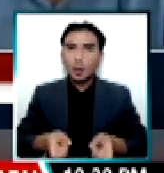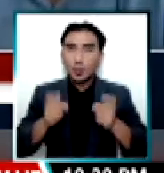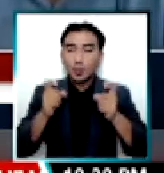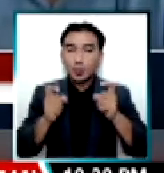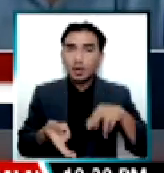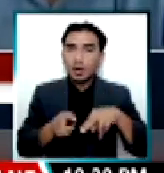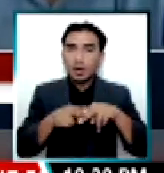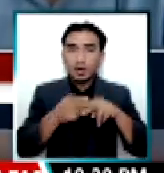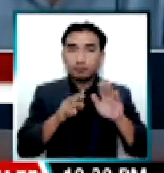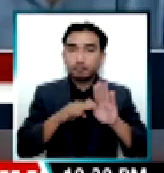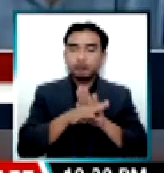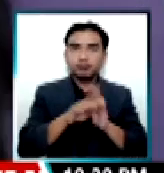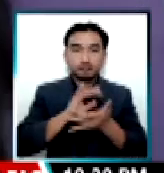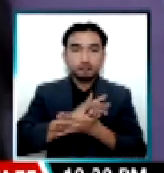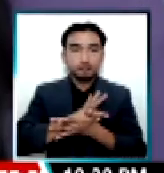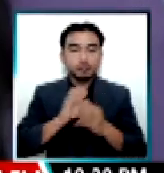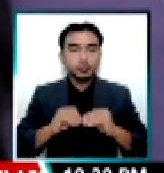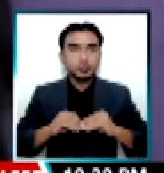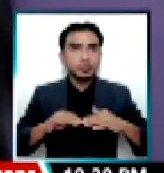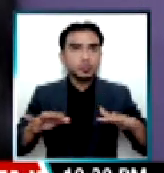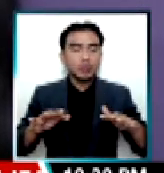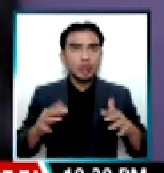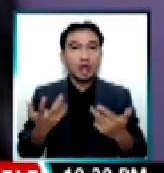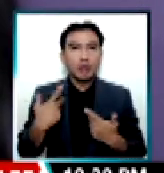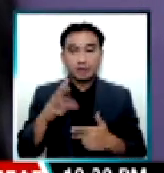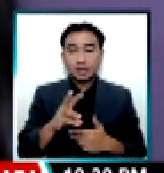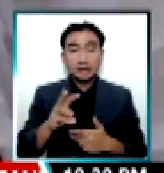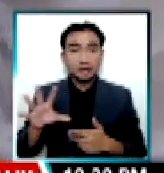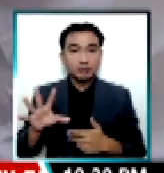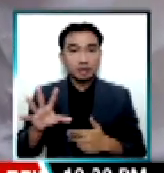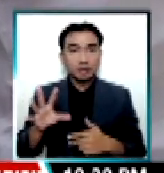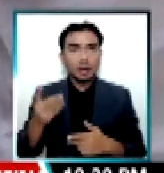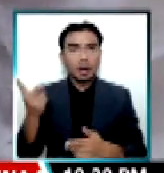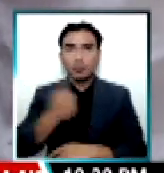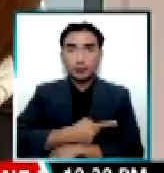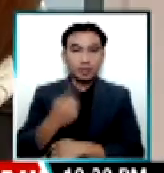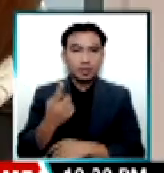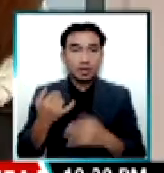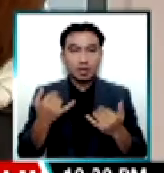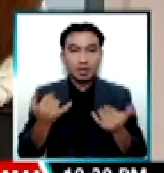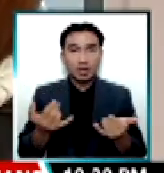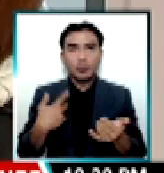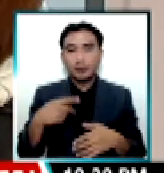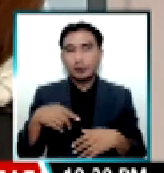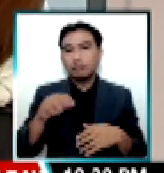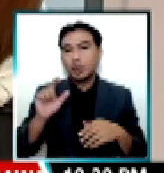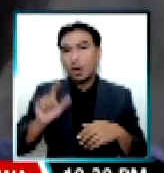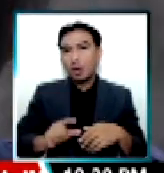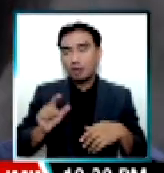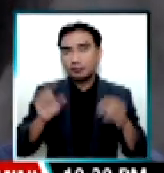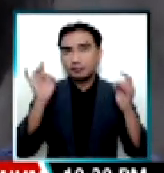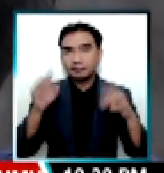kasi dati nasa mga 65 cases lang tayo per day. This time, nasa low risk pa tayo sa Metro Manila, green pa siya. Mm-hmm.